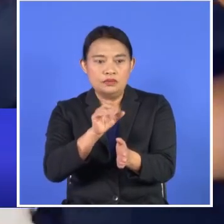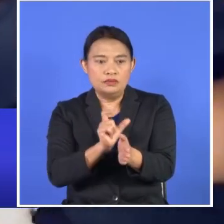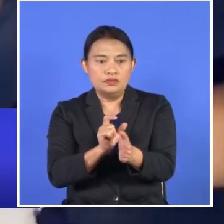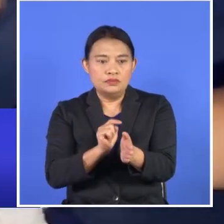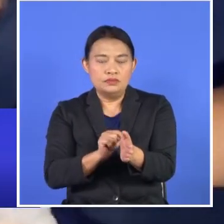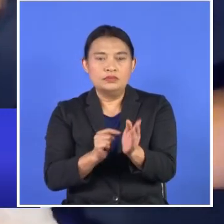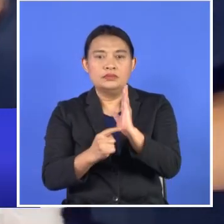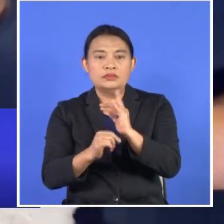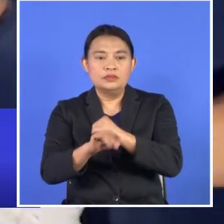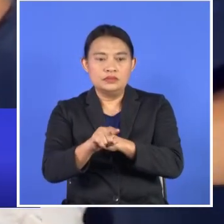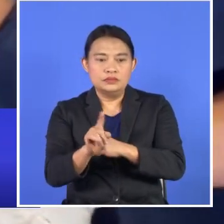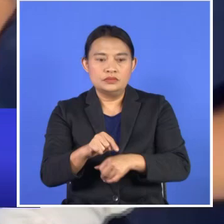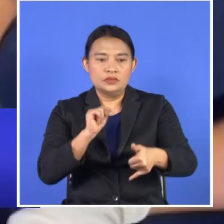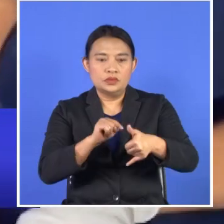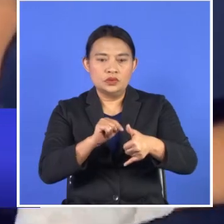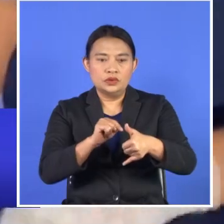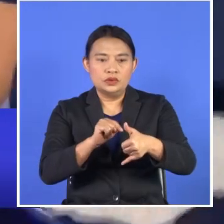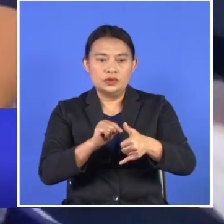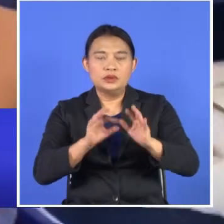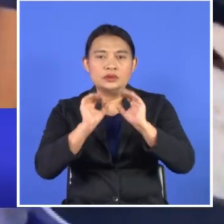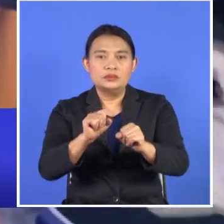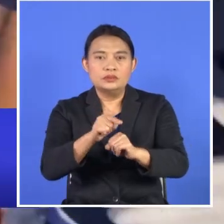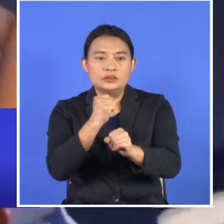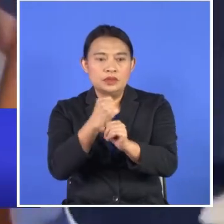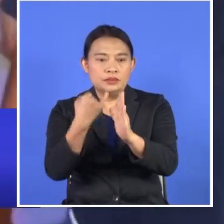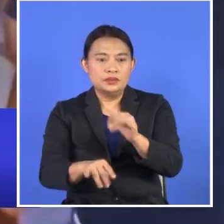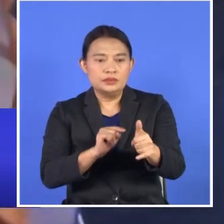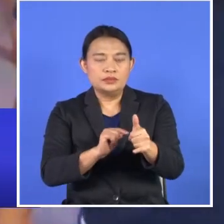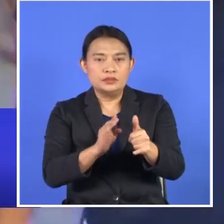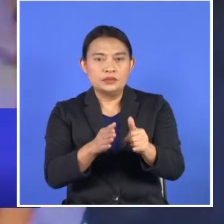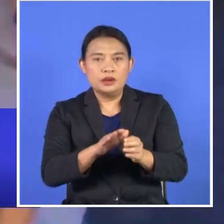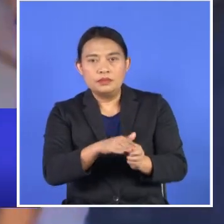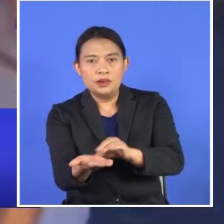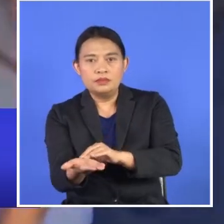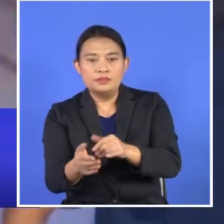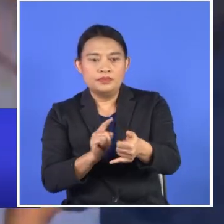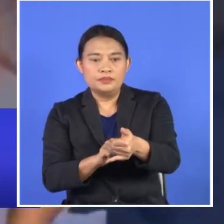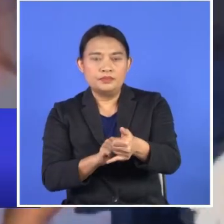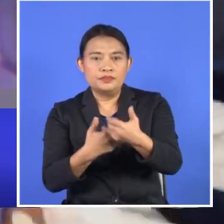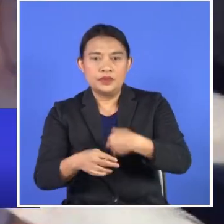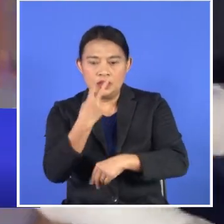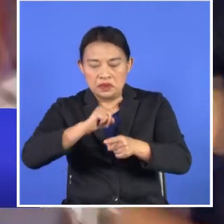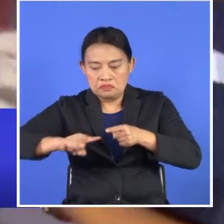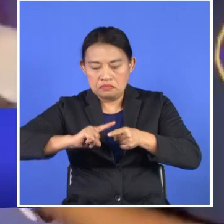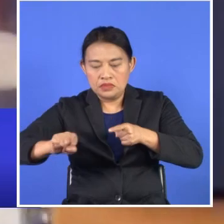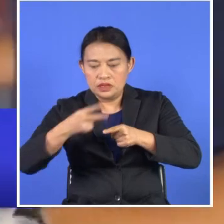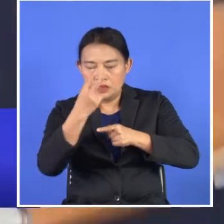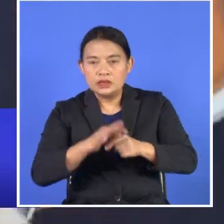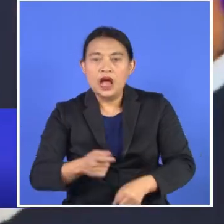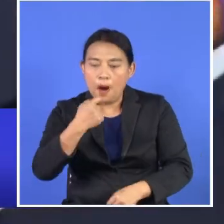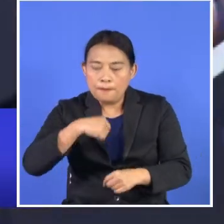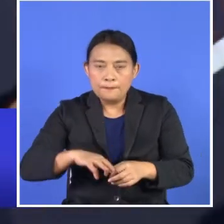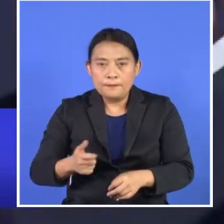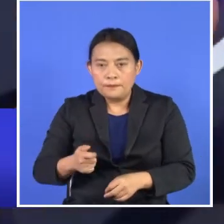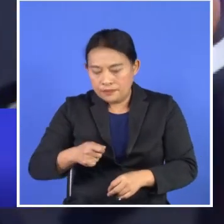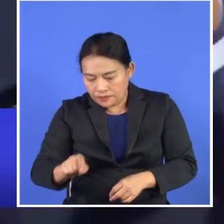ร้ายนะคะปฐมพยาบาลด้วยเพราะว่ามีแผลถลอกนะคะเพราะว่ารถล้มนะตรวจสอบจุดเกิดเหตุไปเจอมีดปลายแหลมมีหมากฝรั่งไฟแช็กตกอยู่